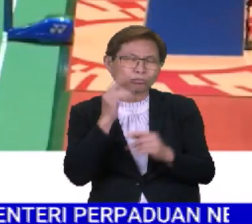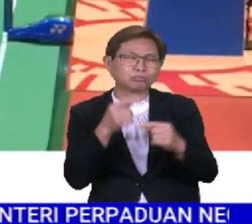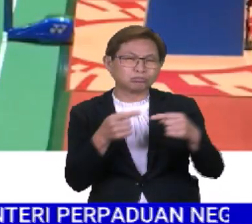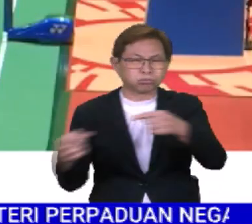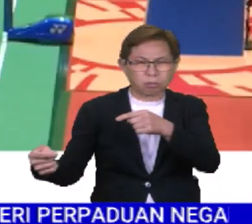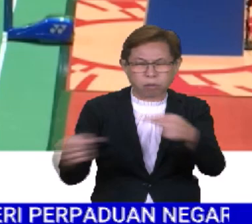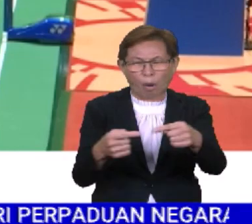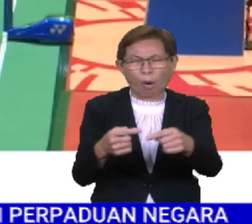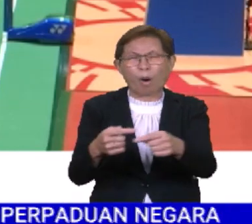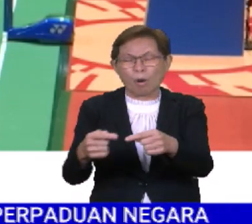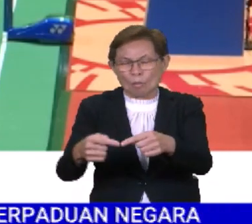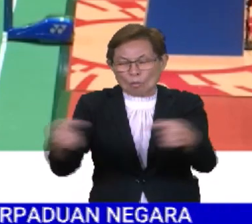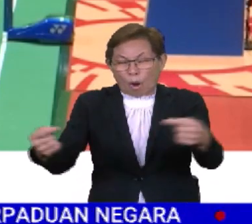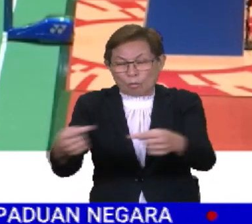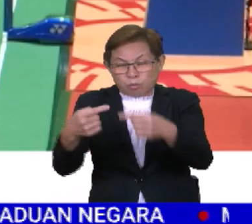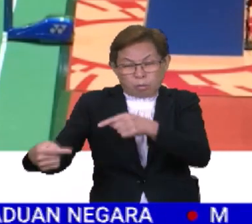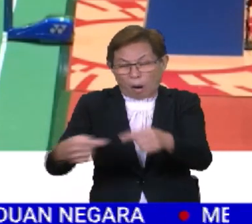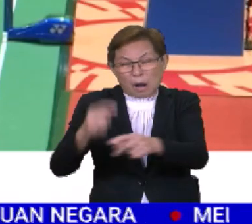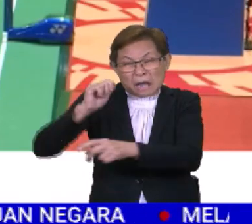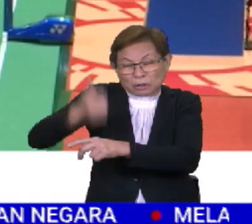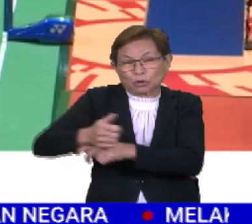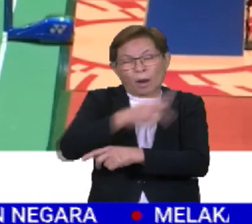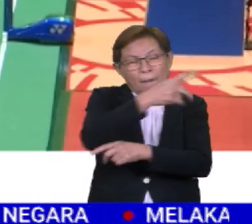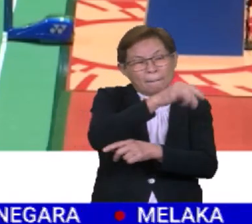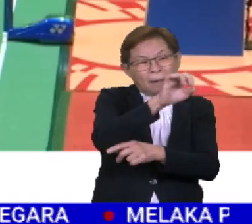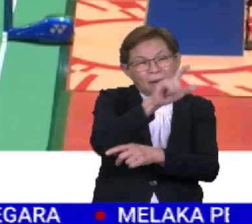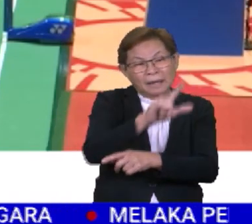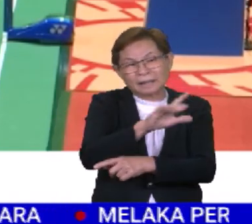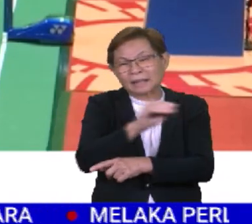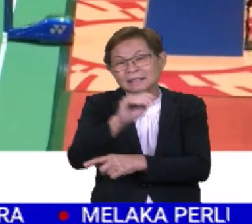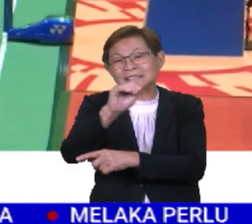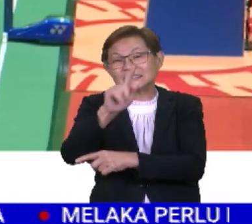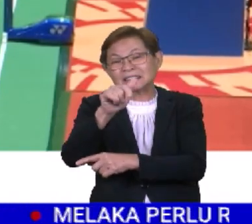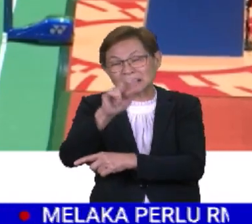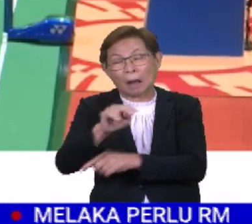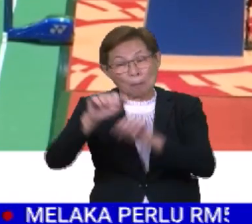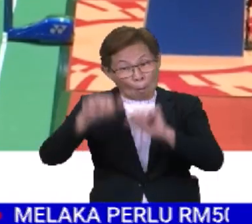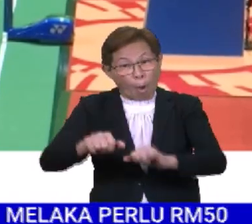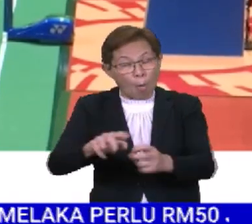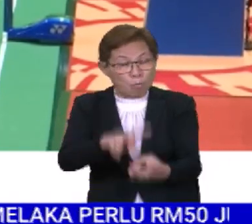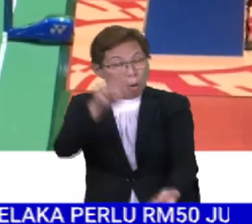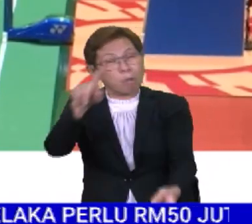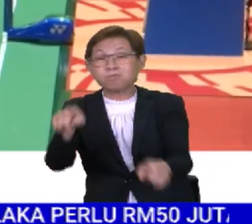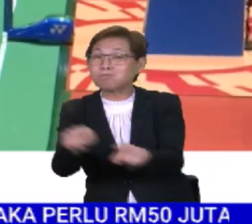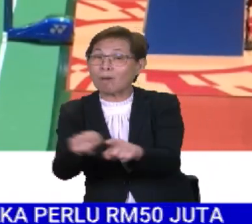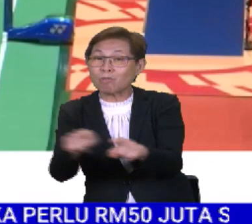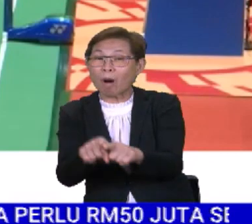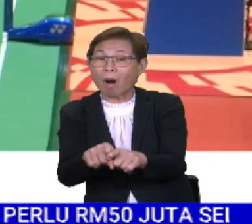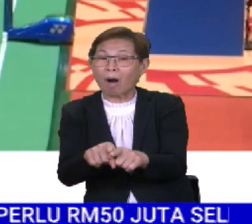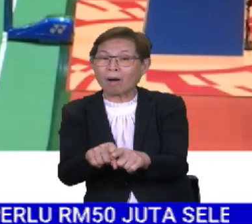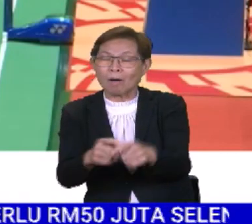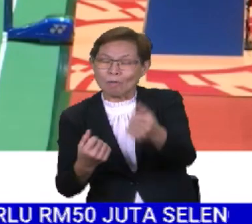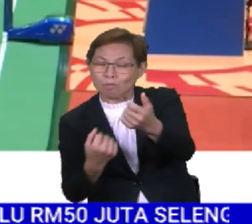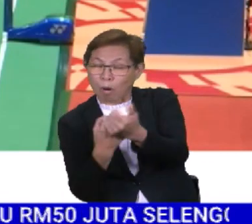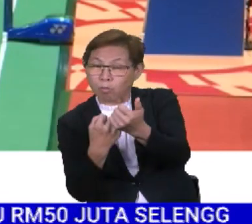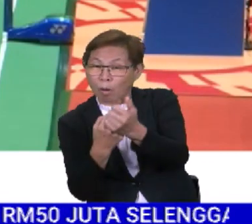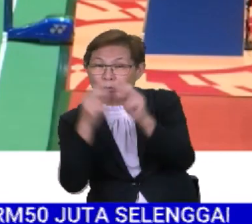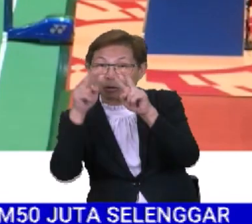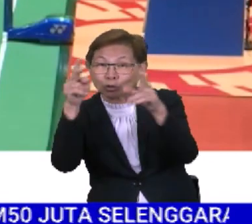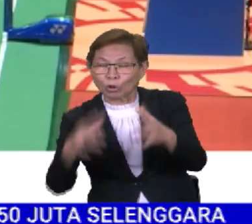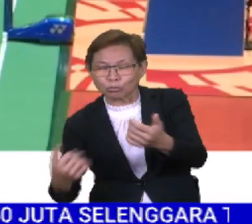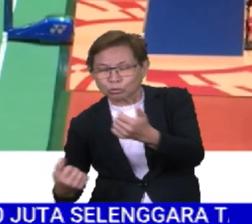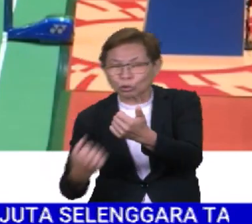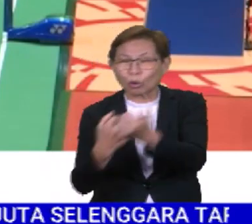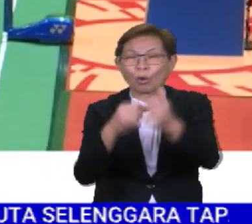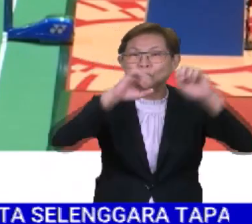berdepan lawan sukar esok, namun Perli dan Tinah yakin mampu melakar kejutan sama dengan membekalkan sokongan padu penonton